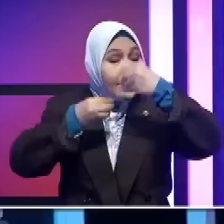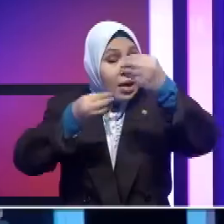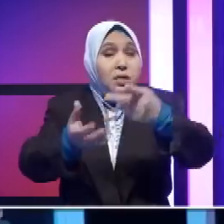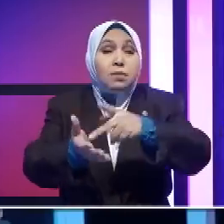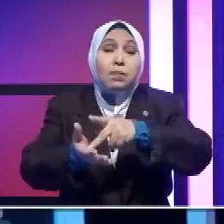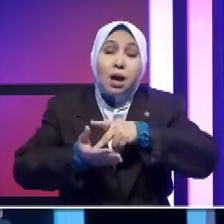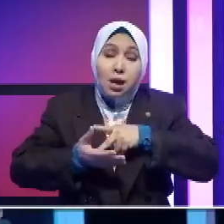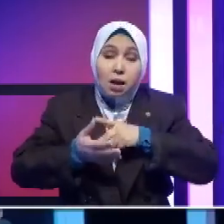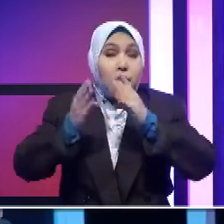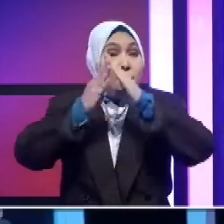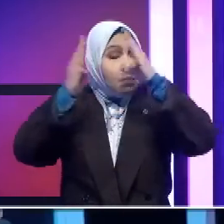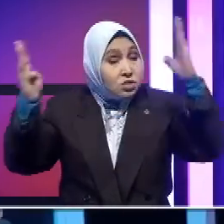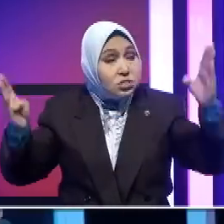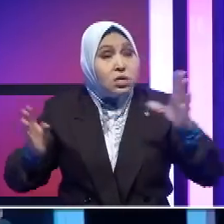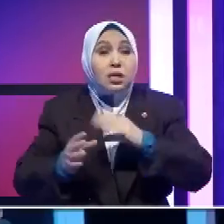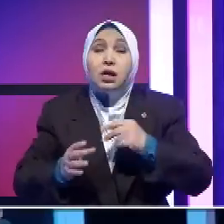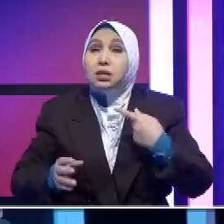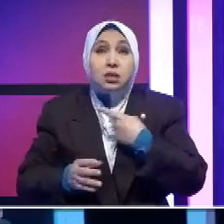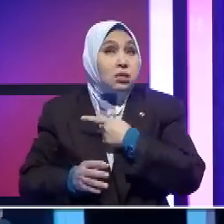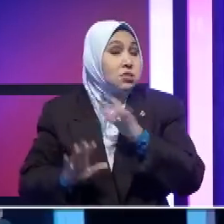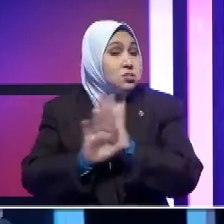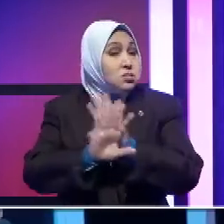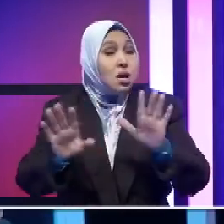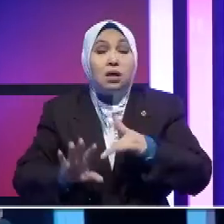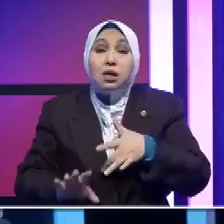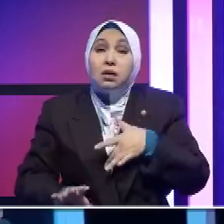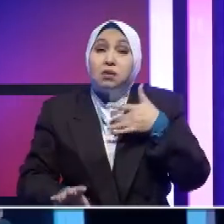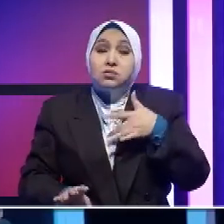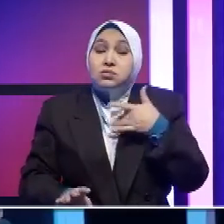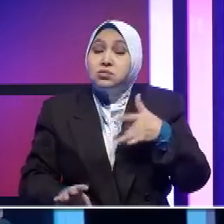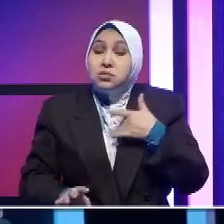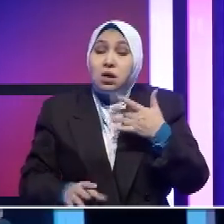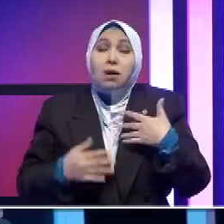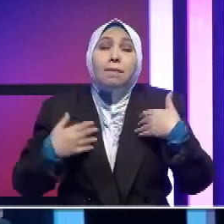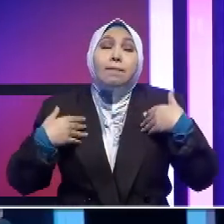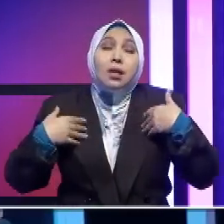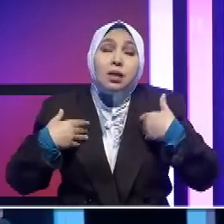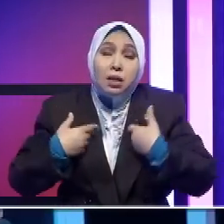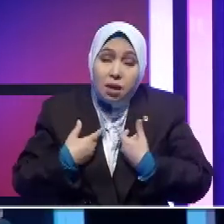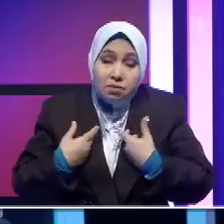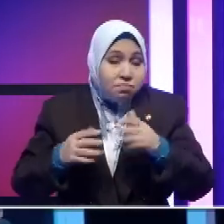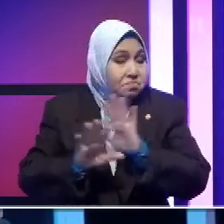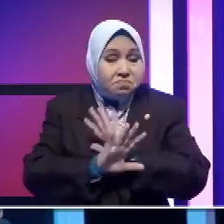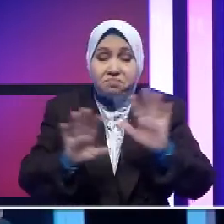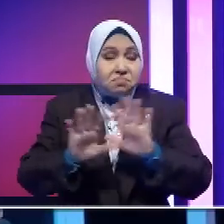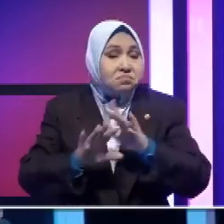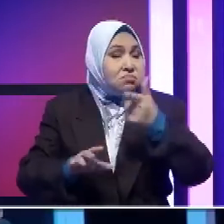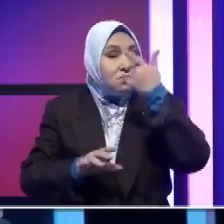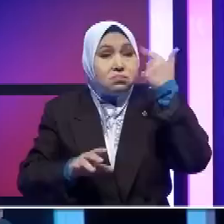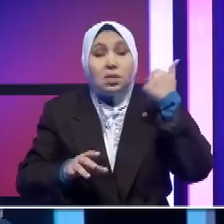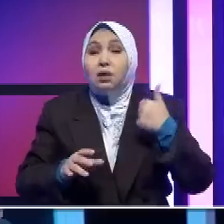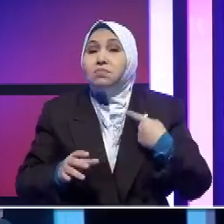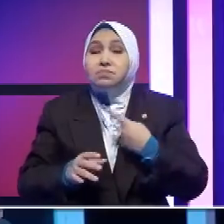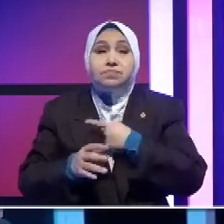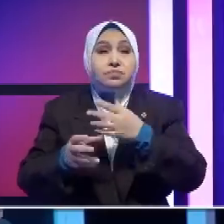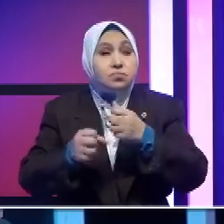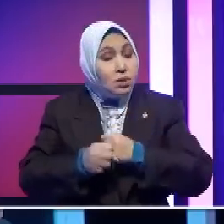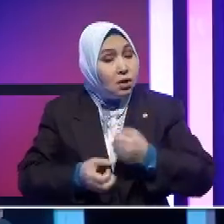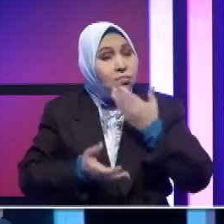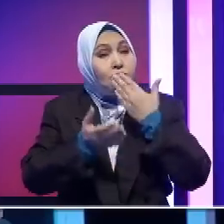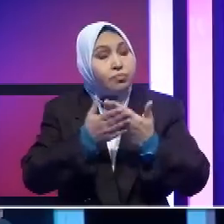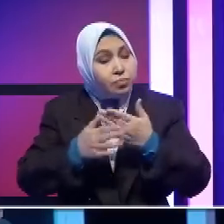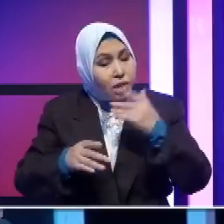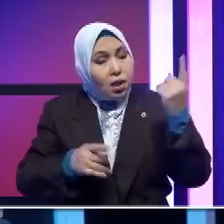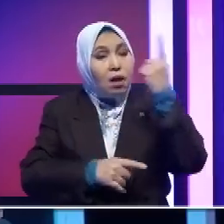pahala yang besar, dan kita jangan rasa kita rasa penat kerana sangat. Bila kita mendapat kebaikan di hari